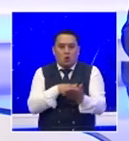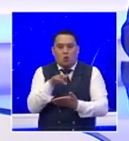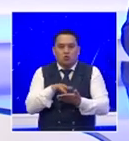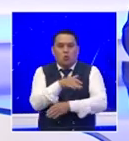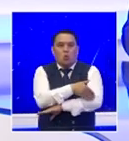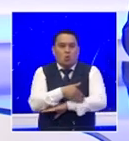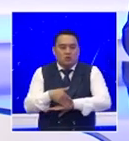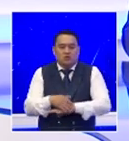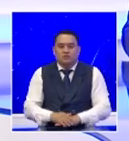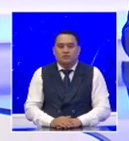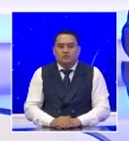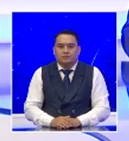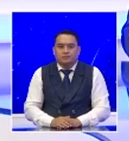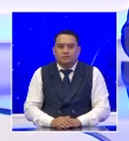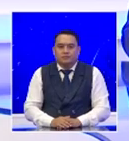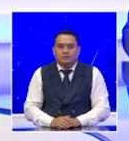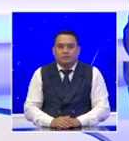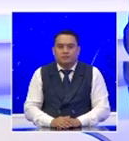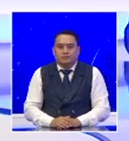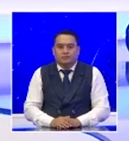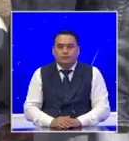улиц, рассказывает Антон Хатиновский.